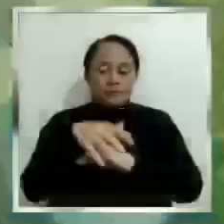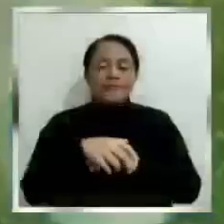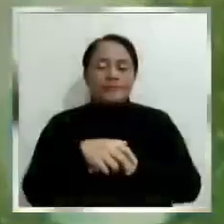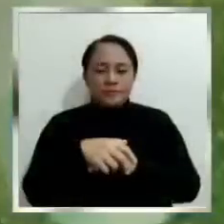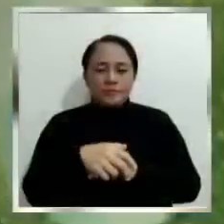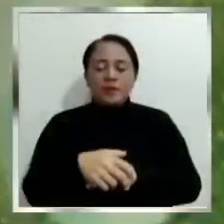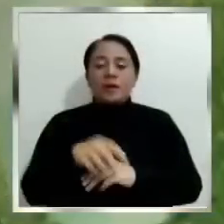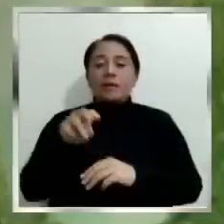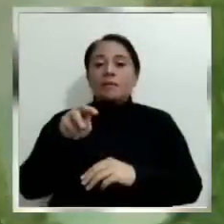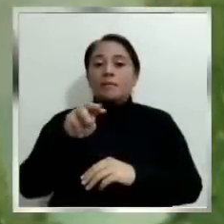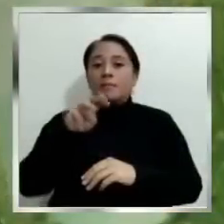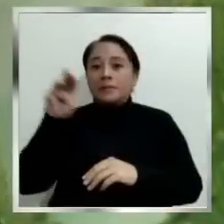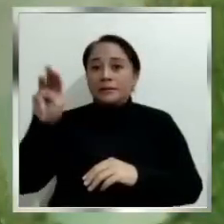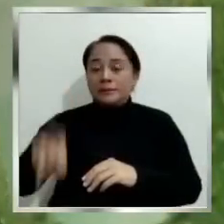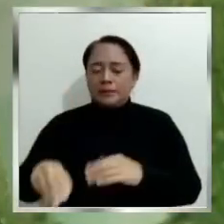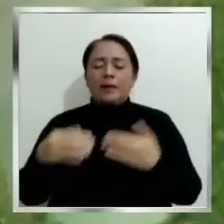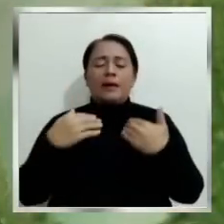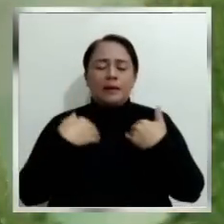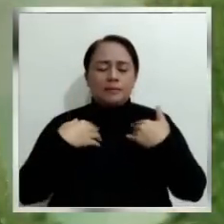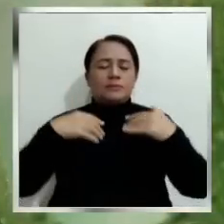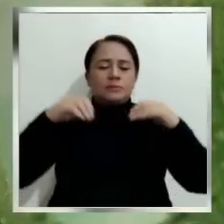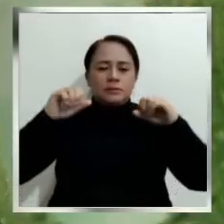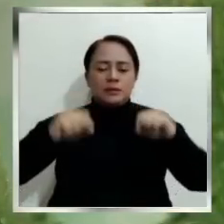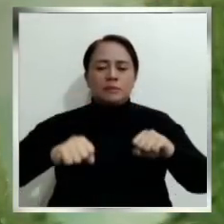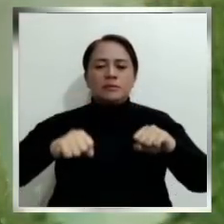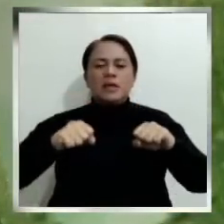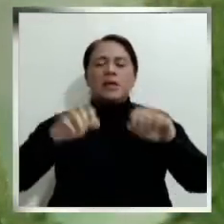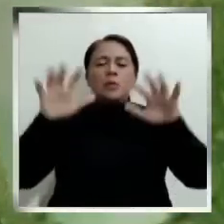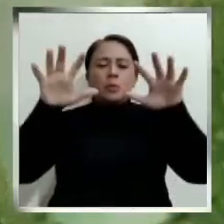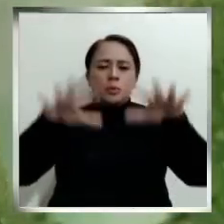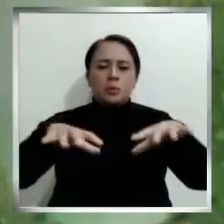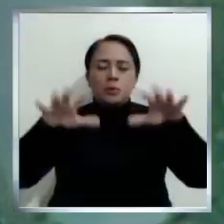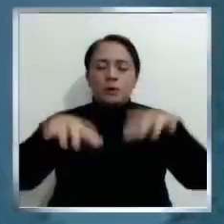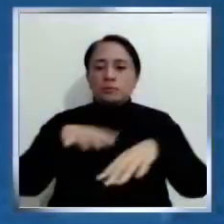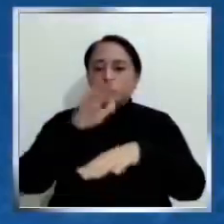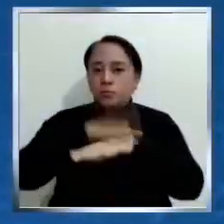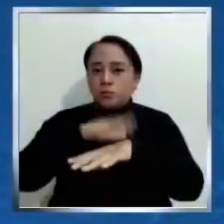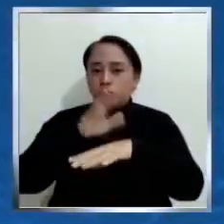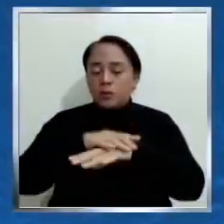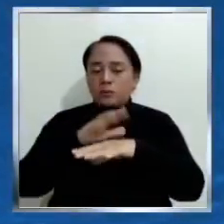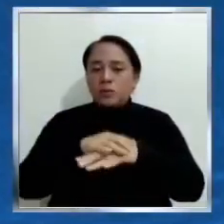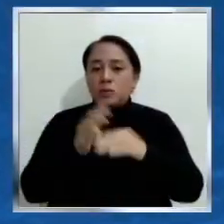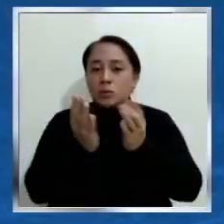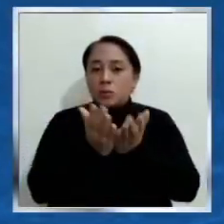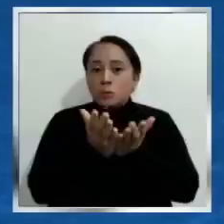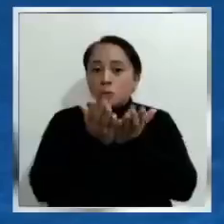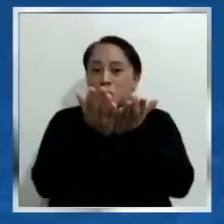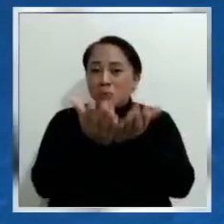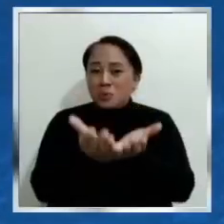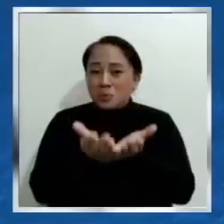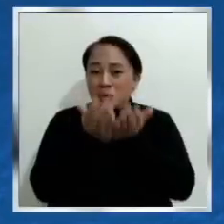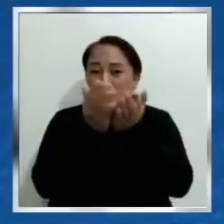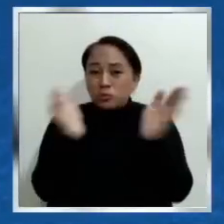Manila, may chance rin ng thunderstorms. Babala rin sa may maliliit na sasakyang pandagat.